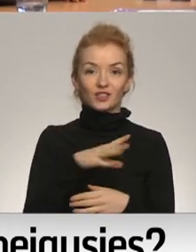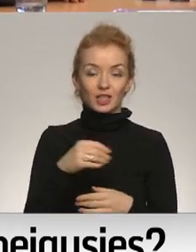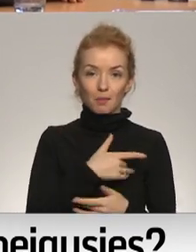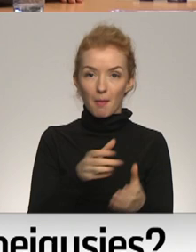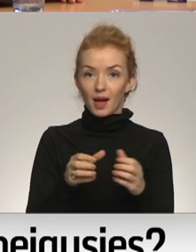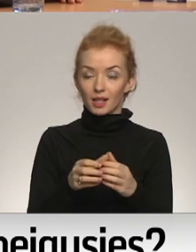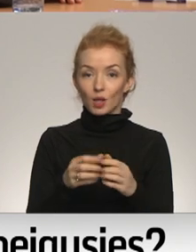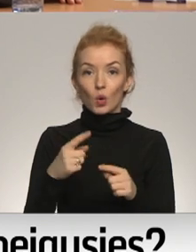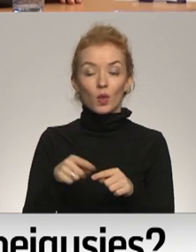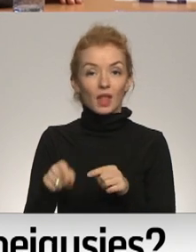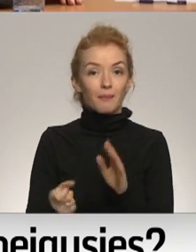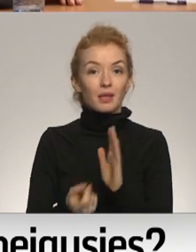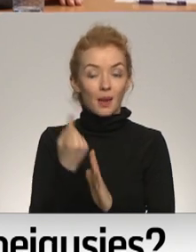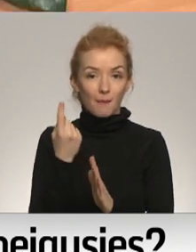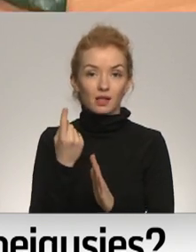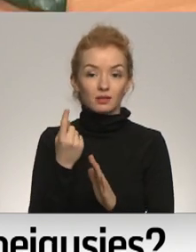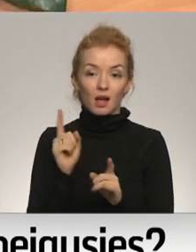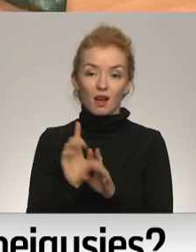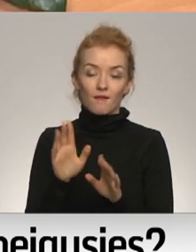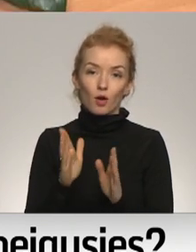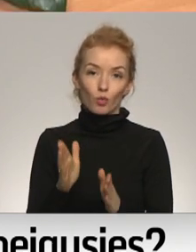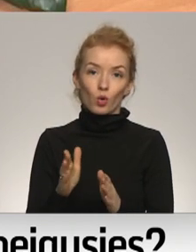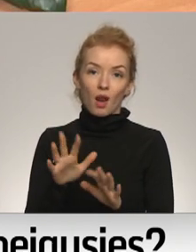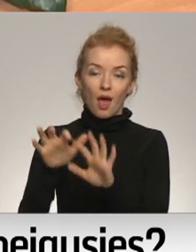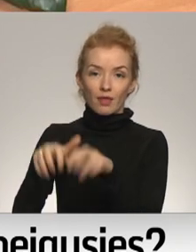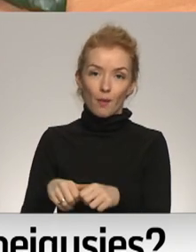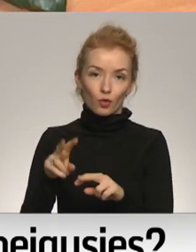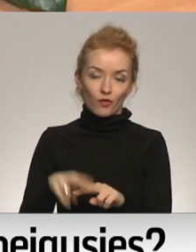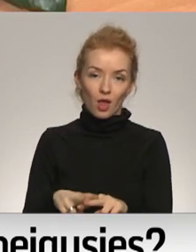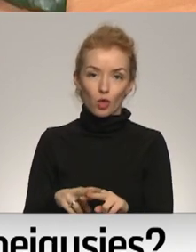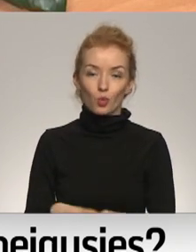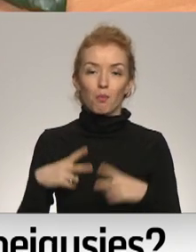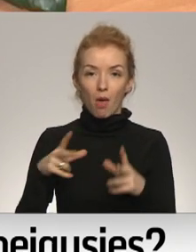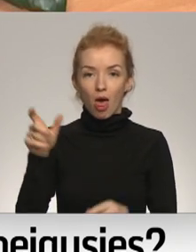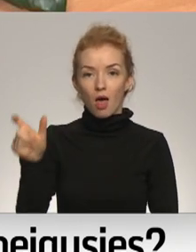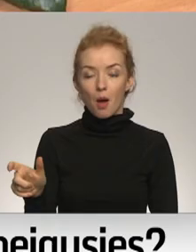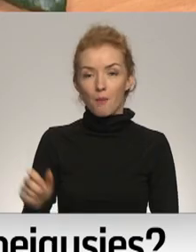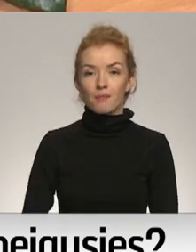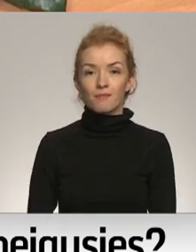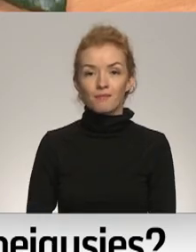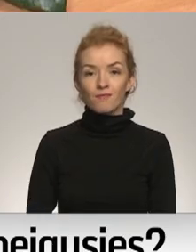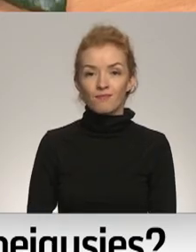partijas, un tām par iemeslu var kalpot arī mēra krēsls. Sandra Leitāne, Andris Pāns, RTV.